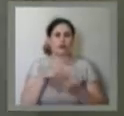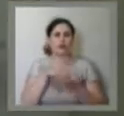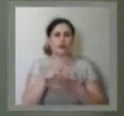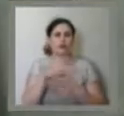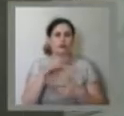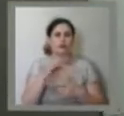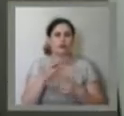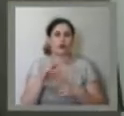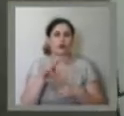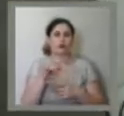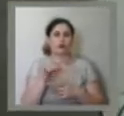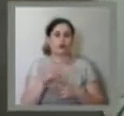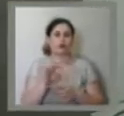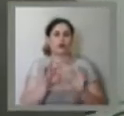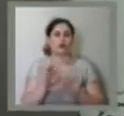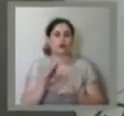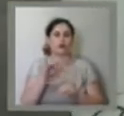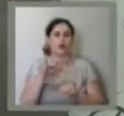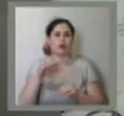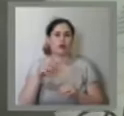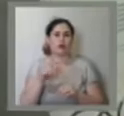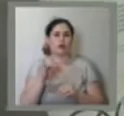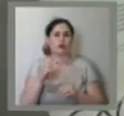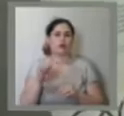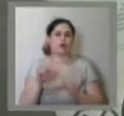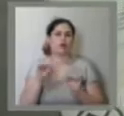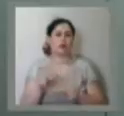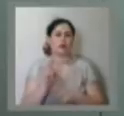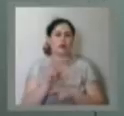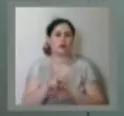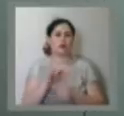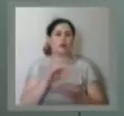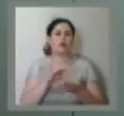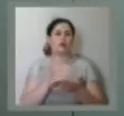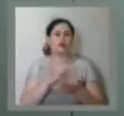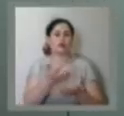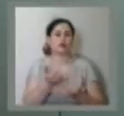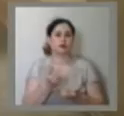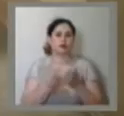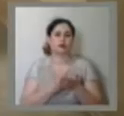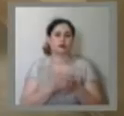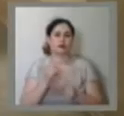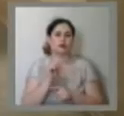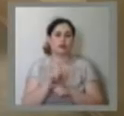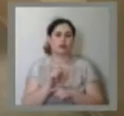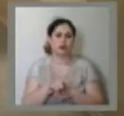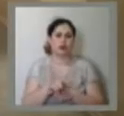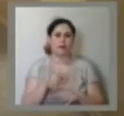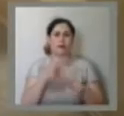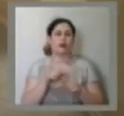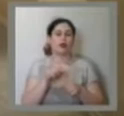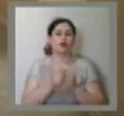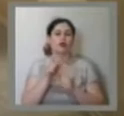онлайн, розказує Віолетта Коленко, можуть пройти до пункту і взяти зошит із завданнями. Кожна дитина, яка